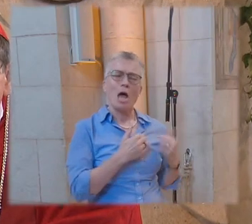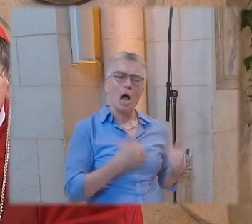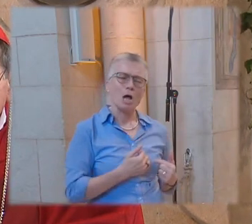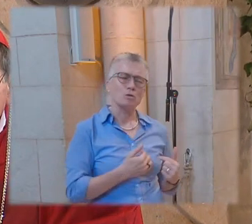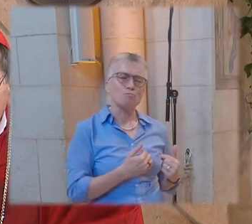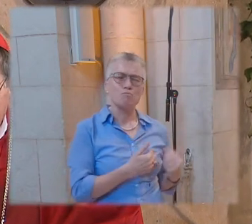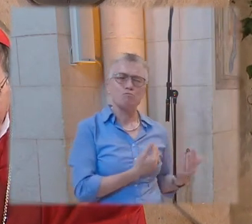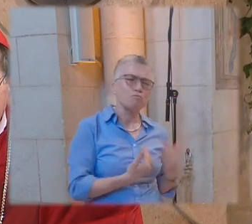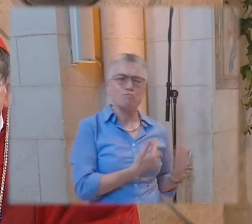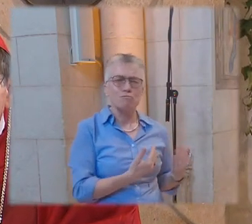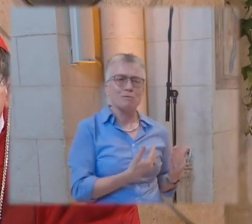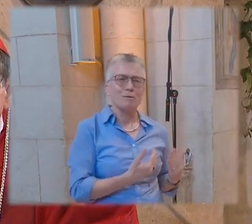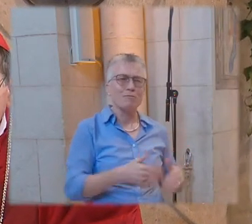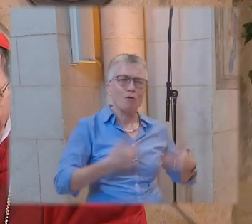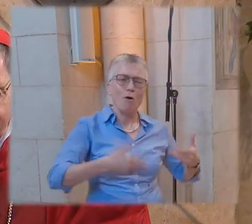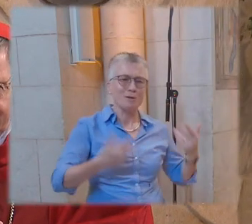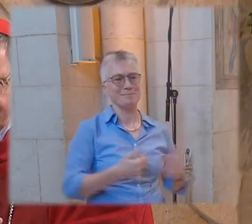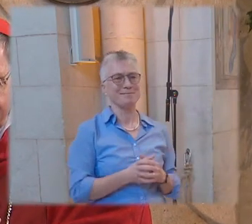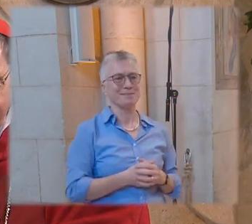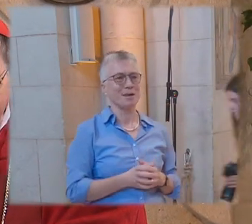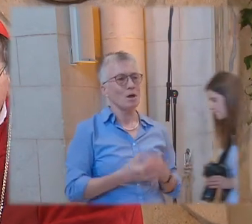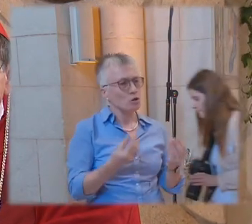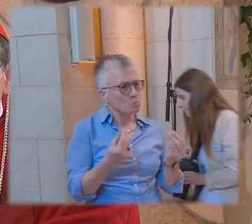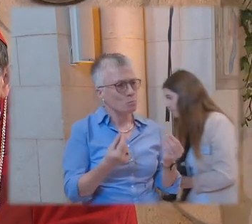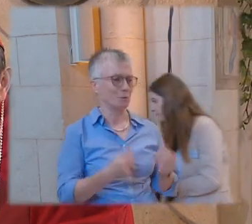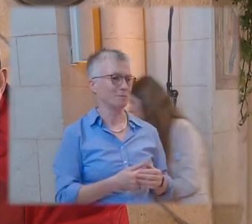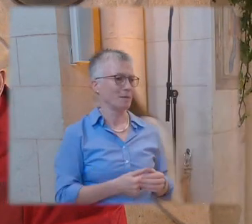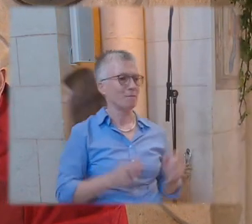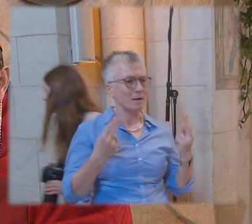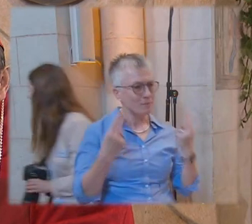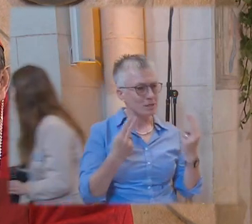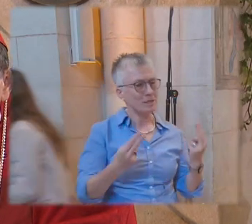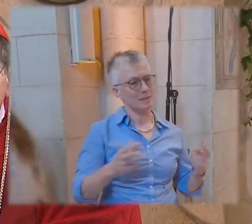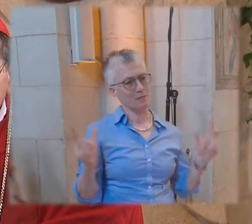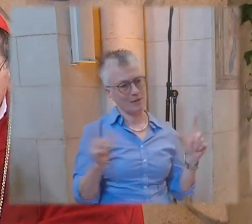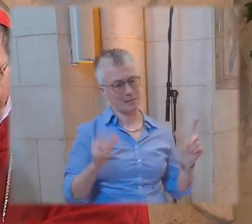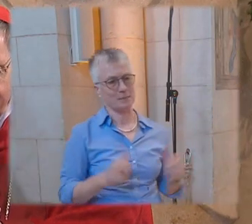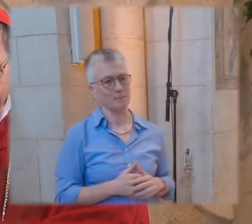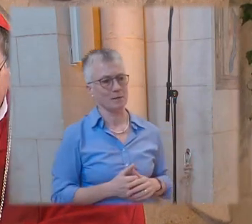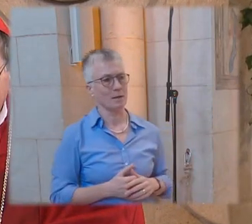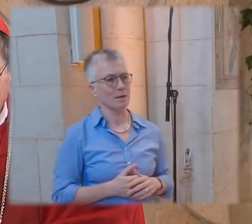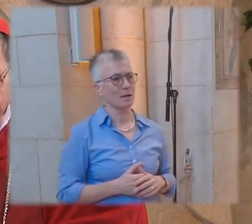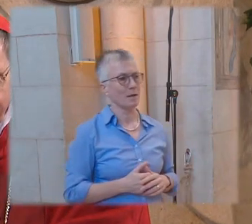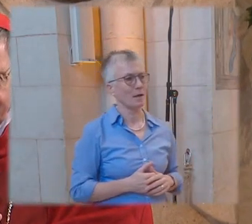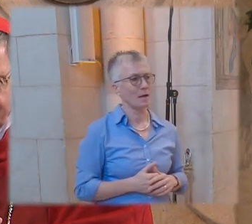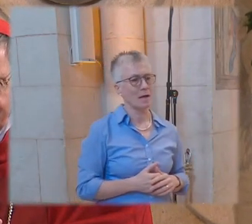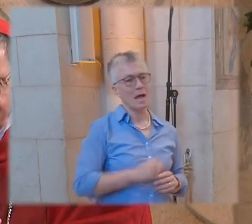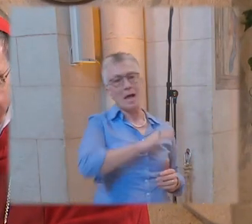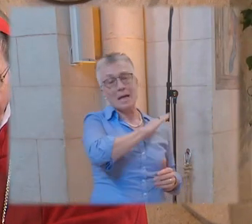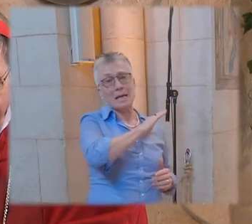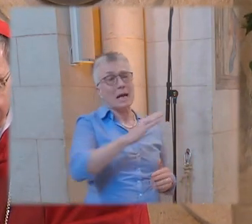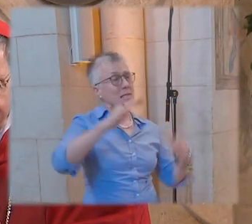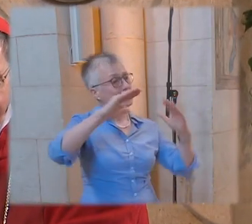Sie in dieser Stunde. Und das, was wir feiern hier und jetzt, das bewegt ja auch die ganze Kirche der